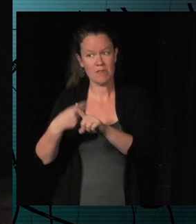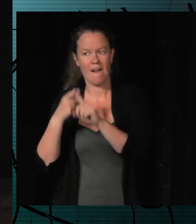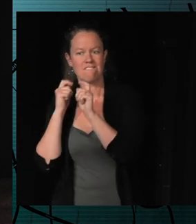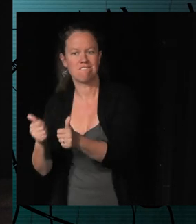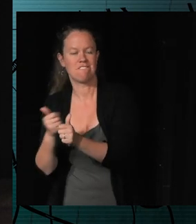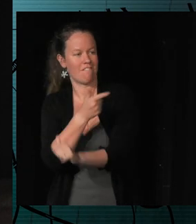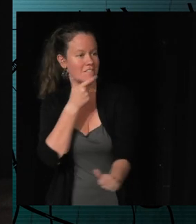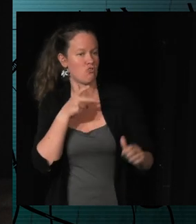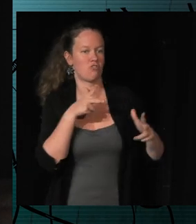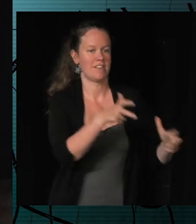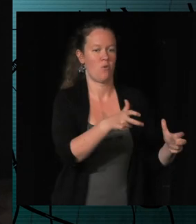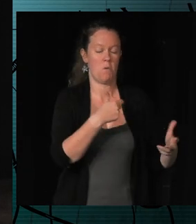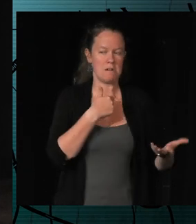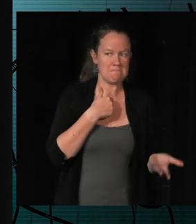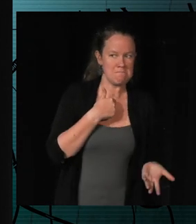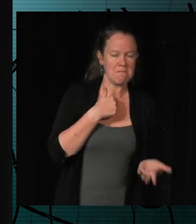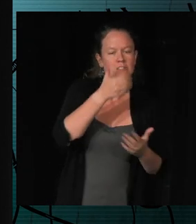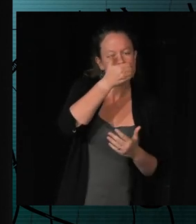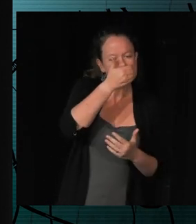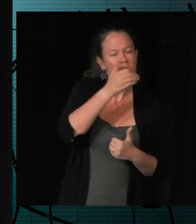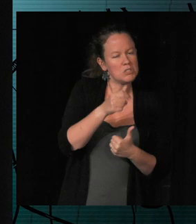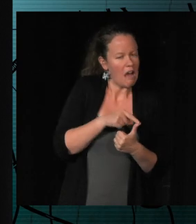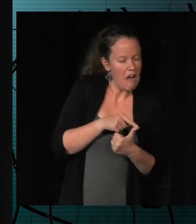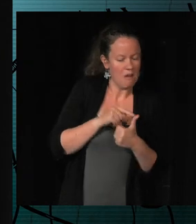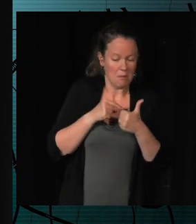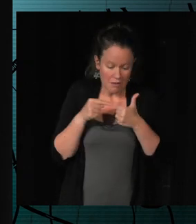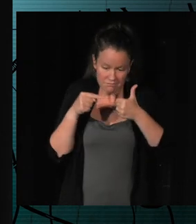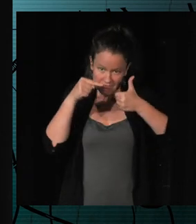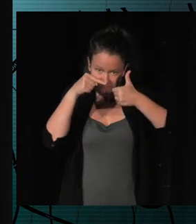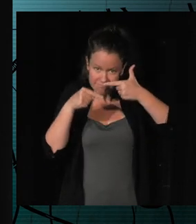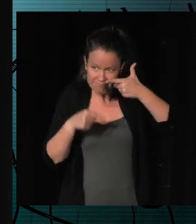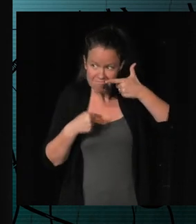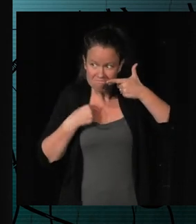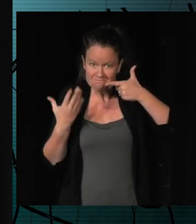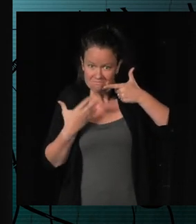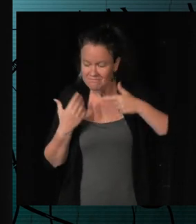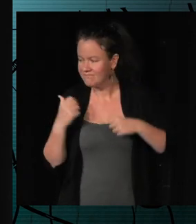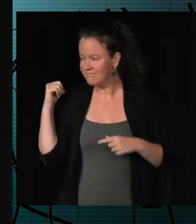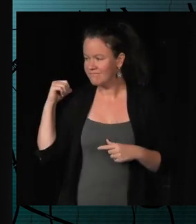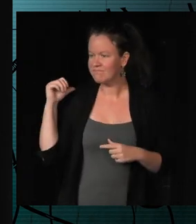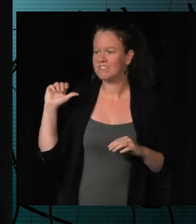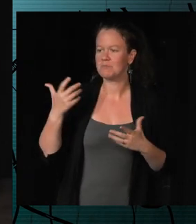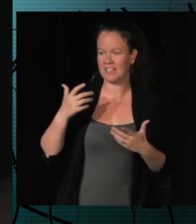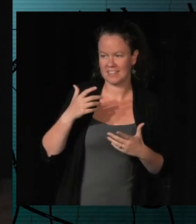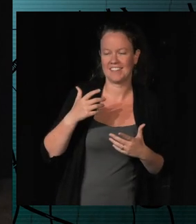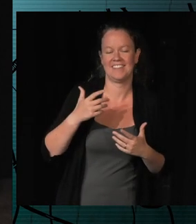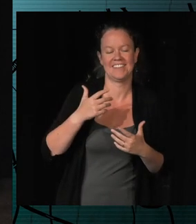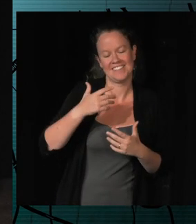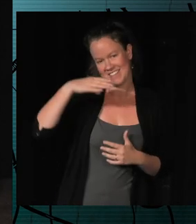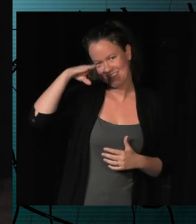jeux vidéo c'est on pe on peut le compter dedans mais voilà je réfléchis à autre chose certains diraient Super Mario Bros le